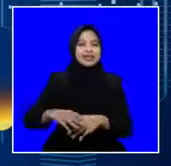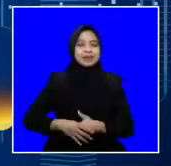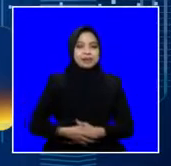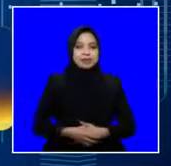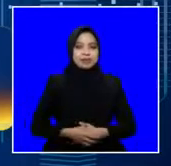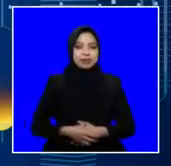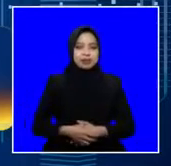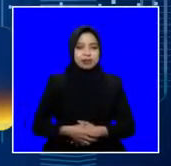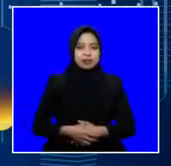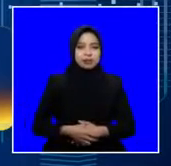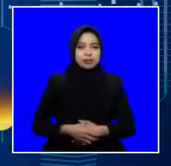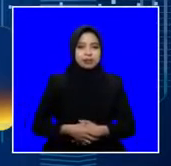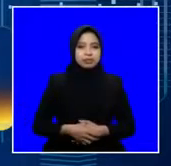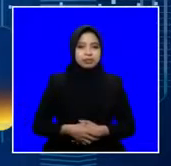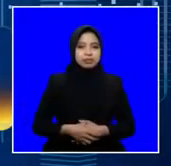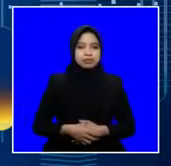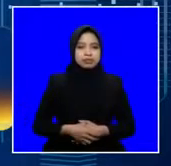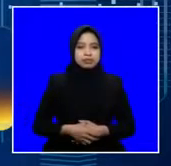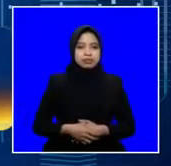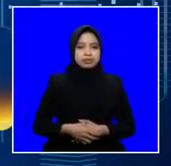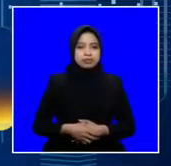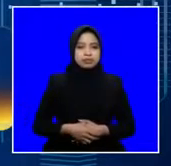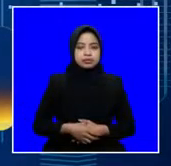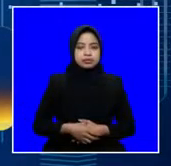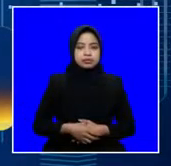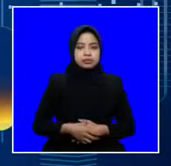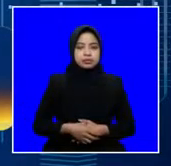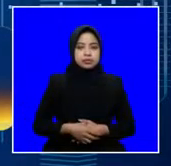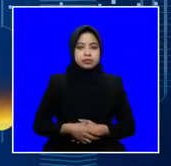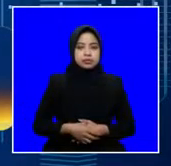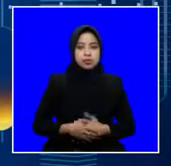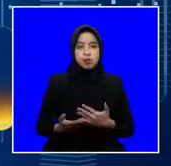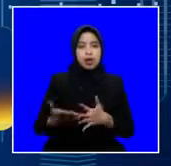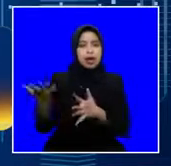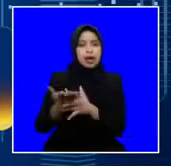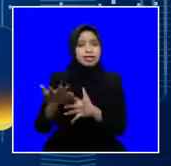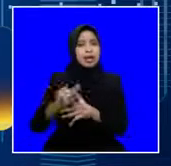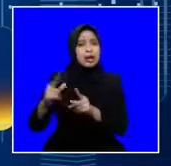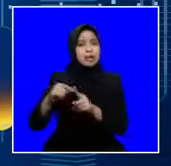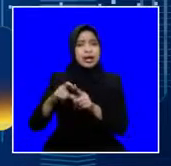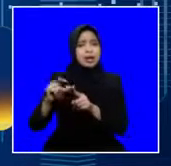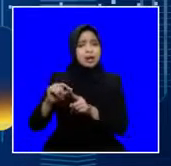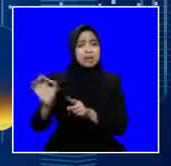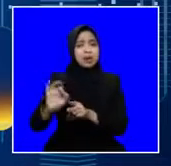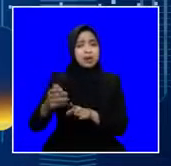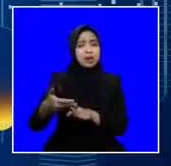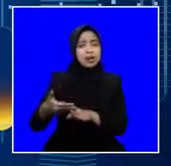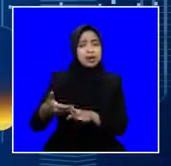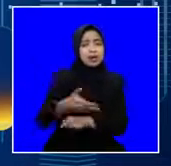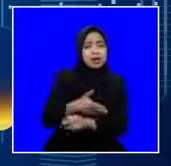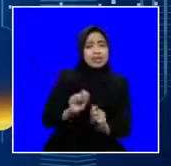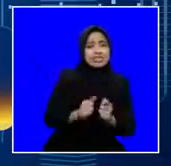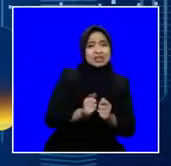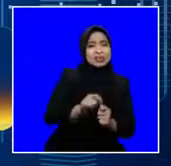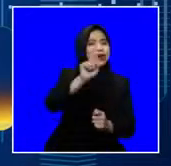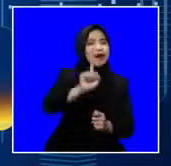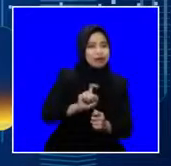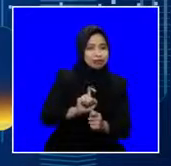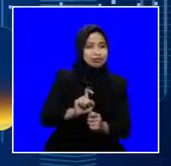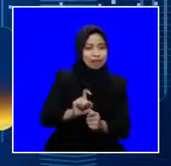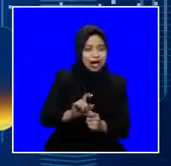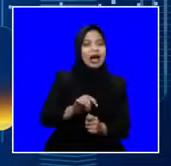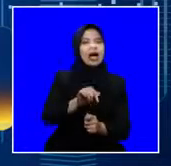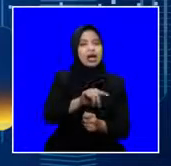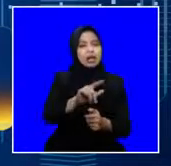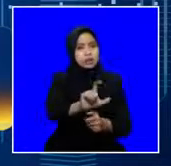tentunya ini bagi sivitas yang tadinya belum terakses oleh LPDP ini, kan mereka juga butuh persiapan. Nah, ini yang harus kita